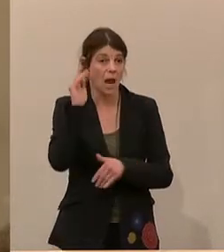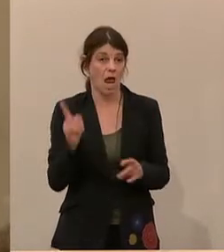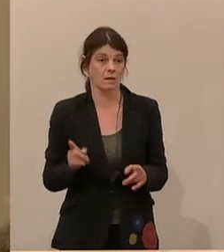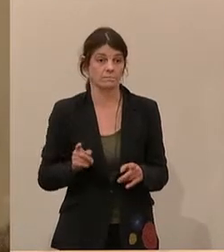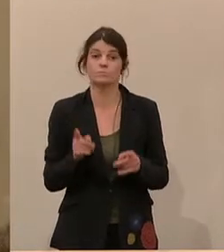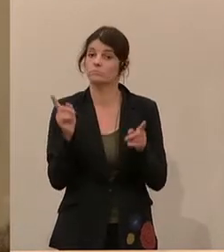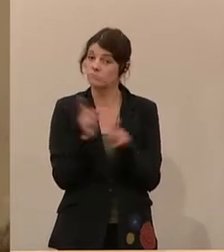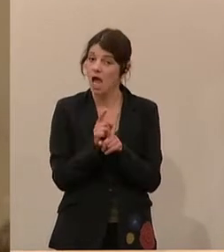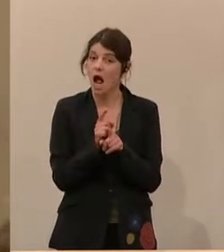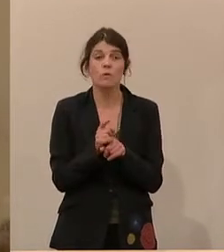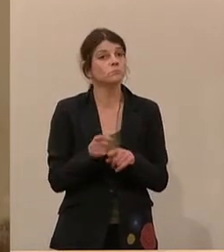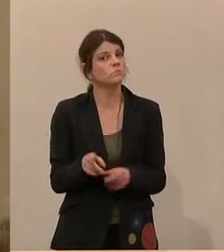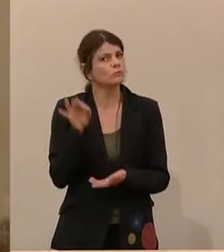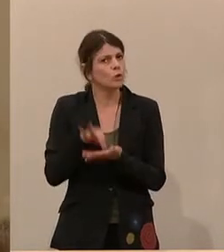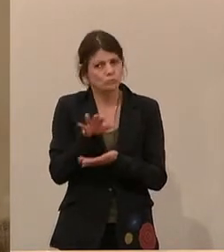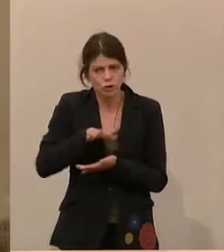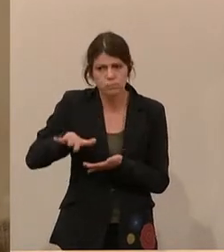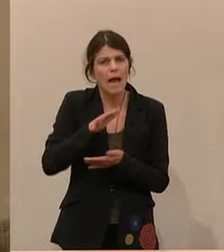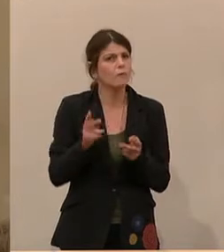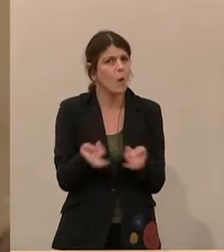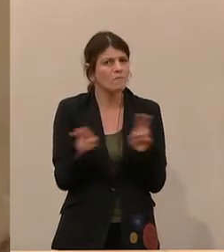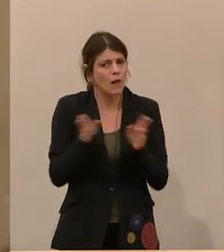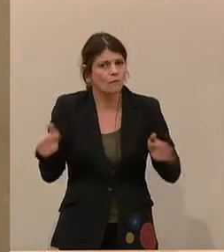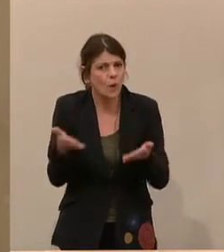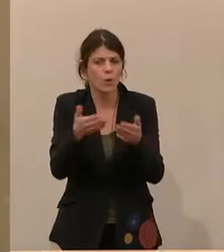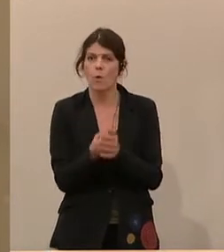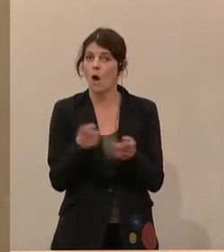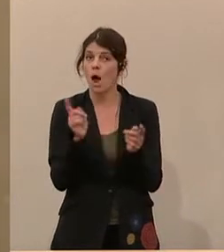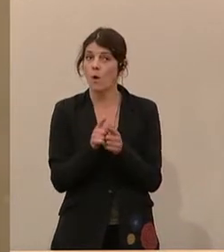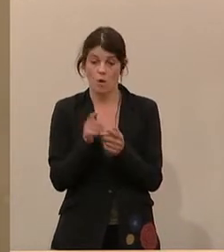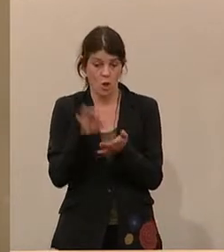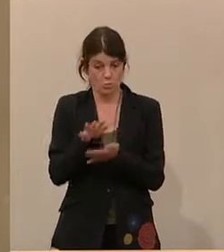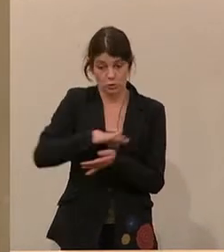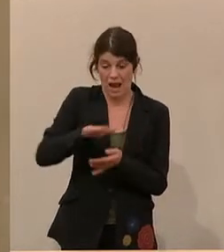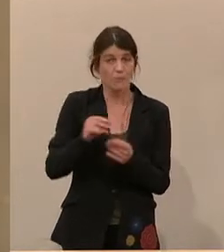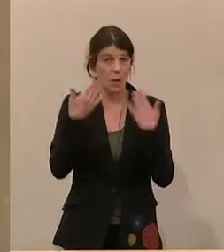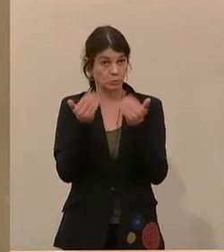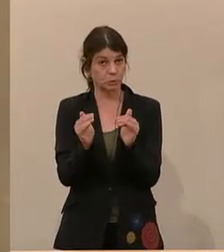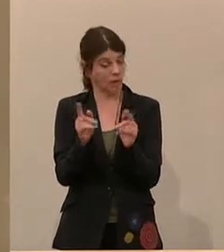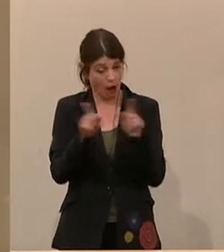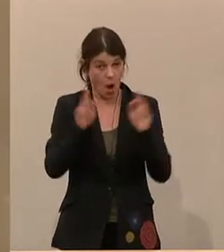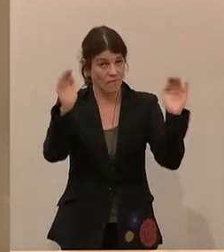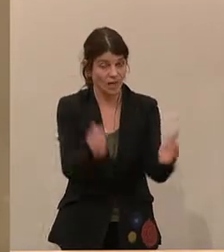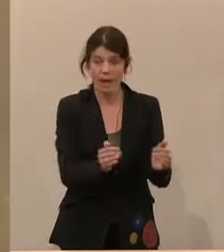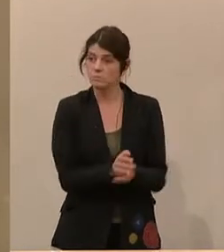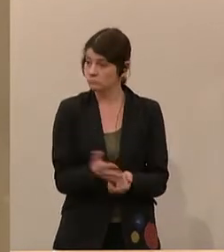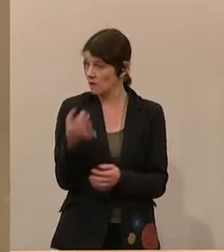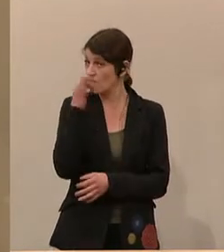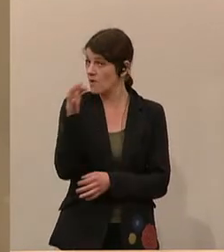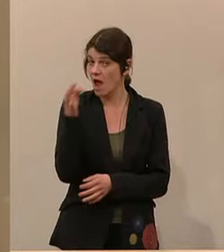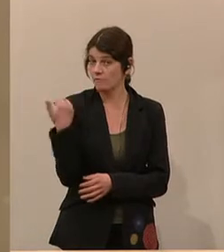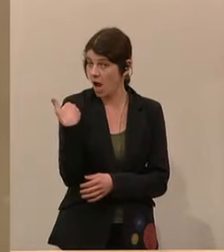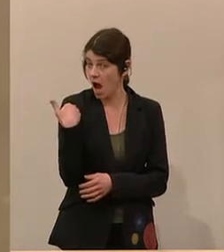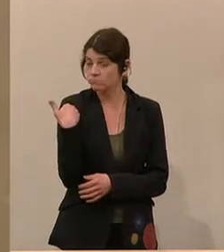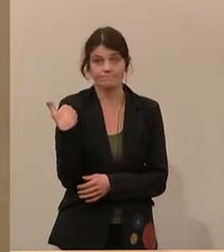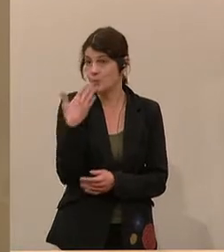und geht auch hinein in den klassischen Bereich der Umweltförderung, in den klassischen Bereich des Klimaschutzes. Die Fragen, die ich hier gestellt habe, sind ja wie gesagt